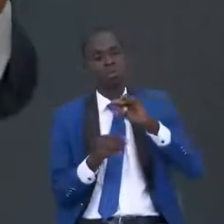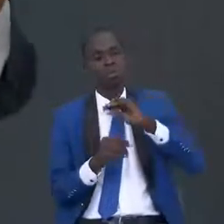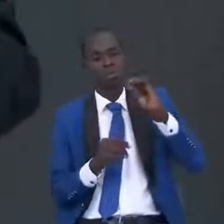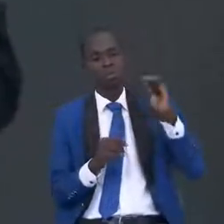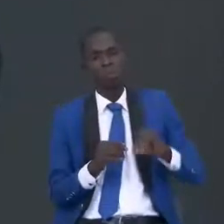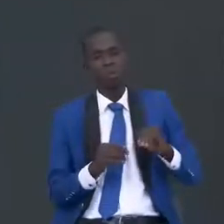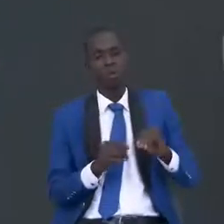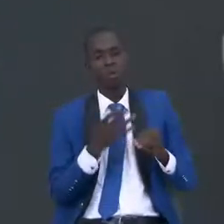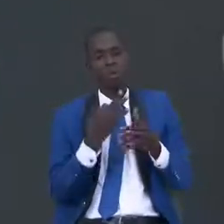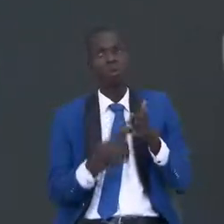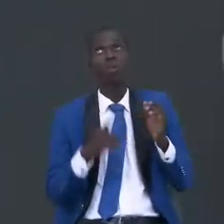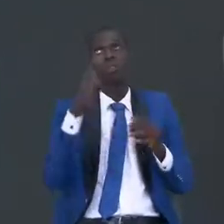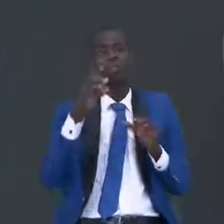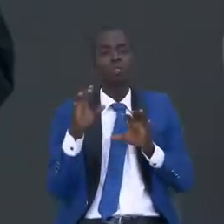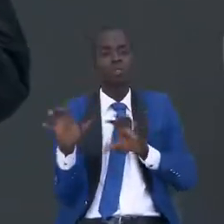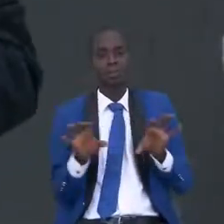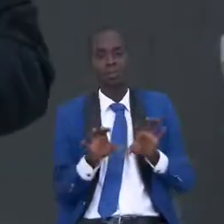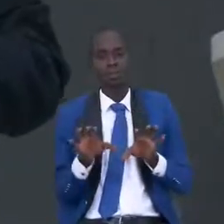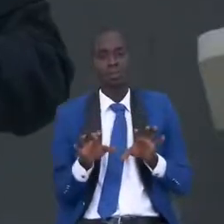reste 80% qui reste.